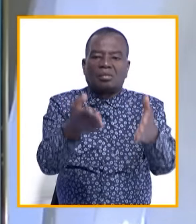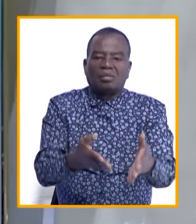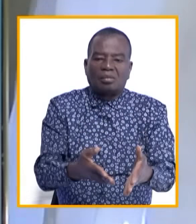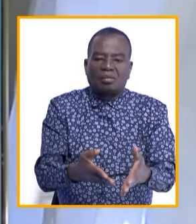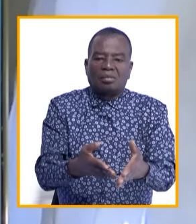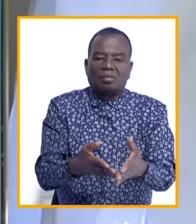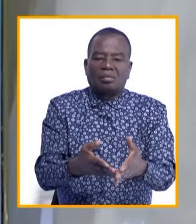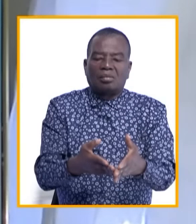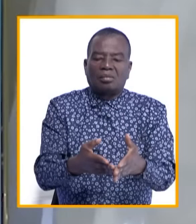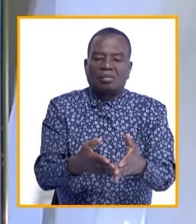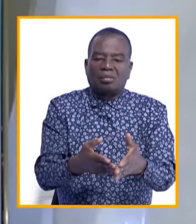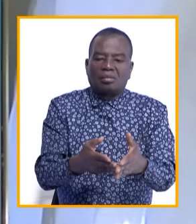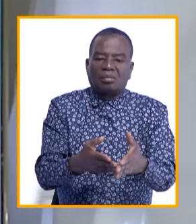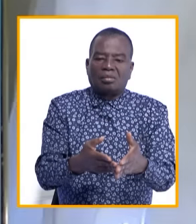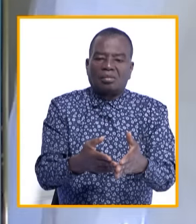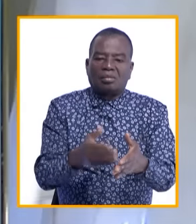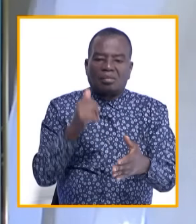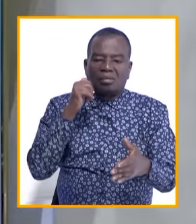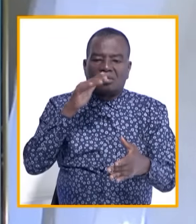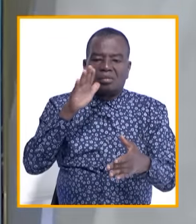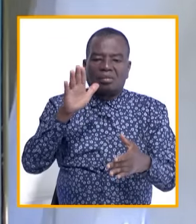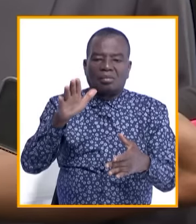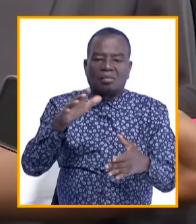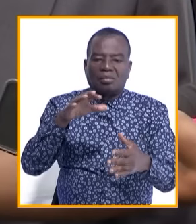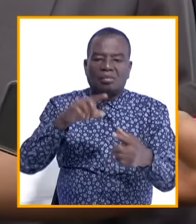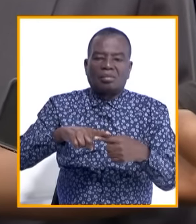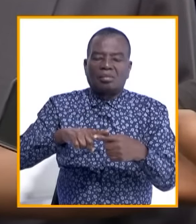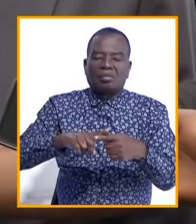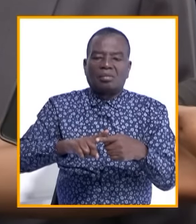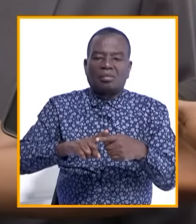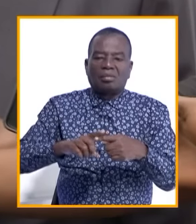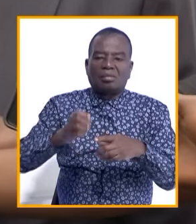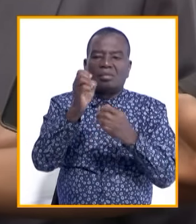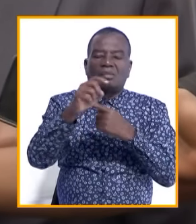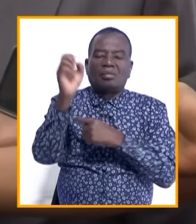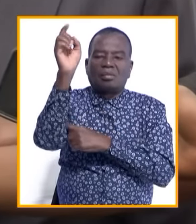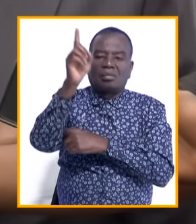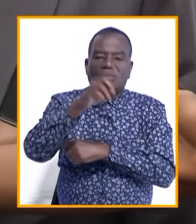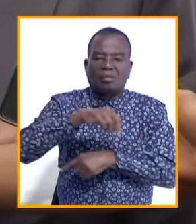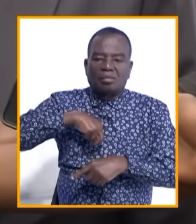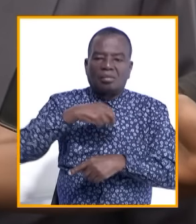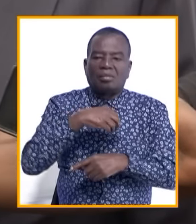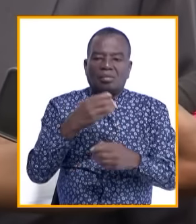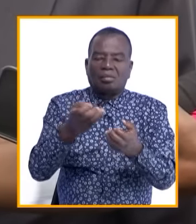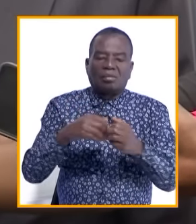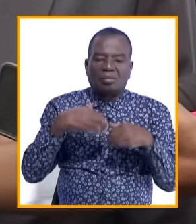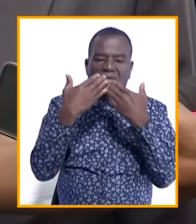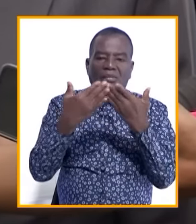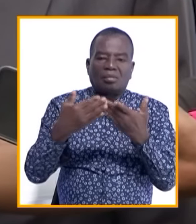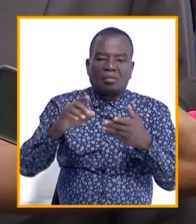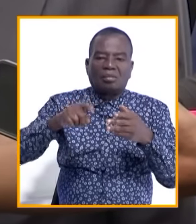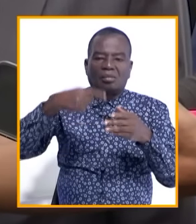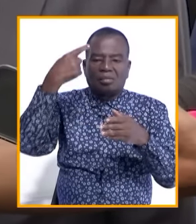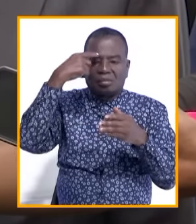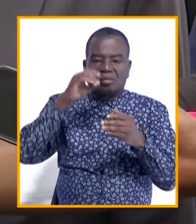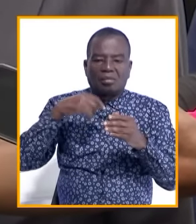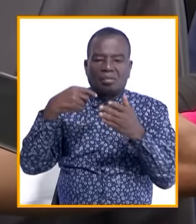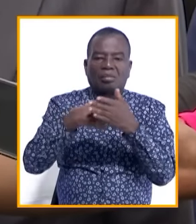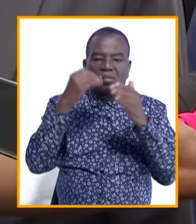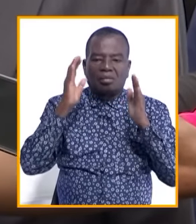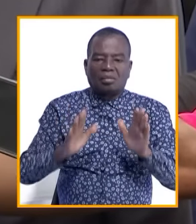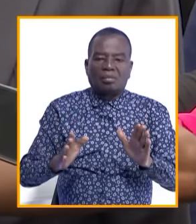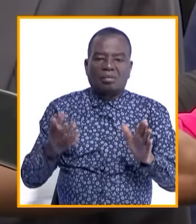notre fille à l'Éternel. Nous tenons particulièrement à remercier le gouvernement ghanéen qui, à